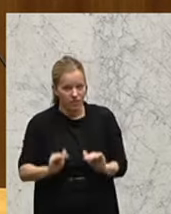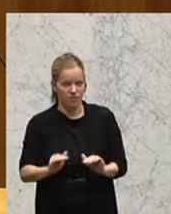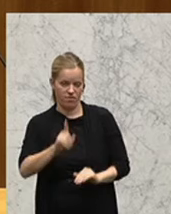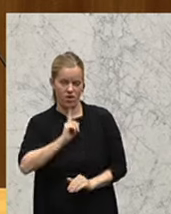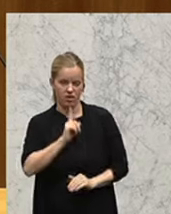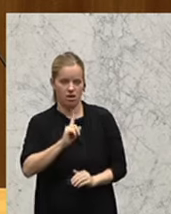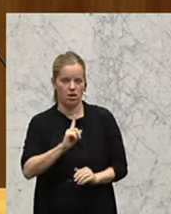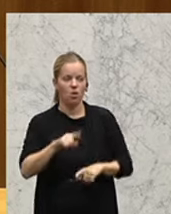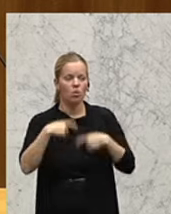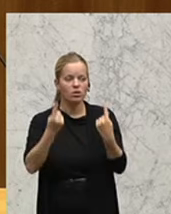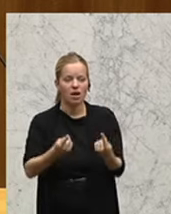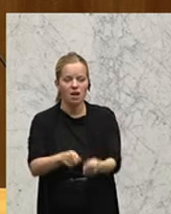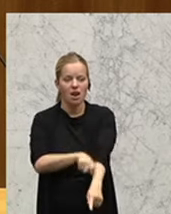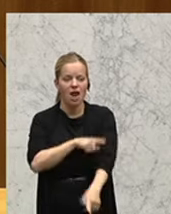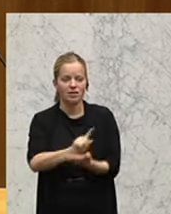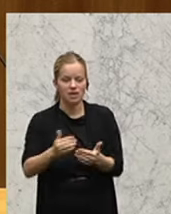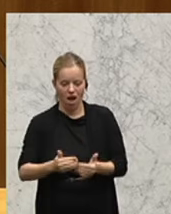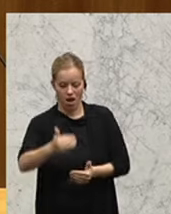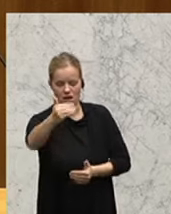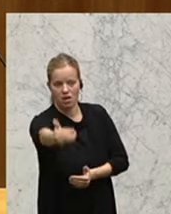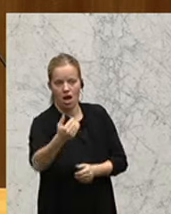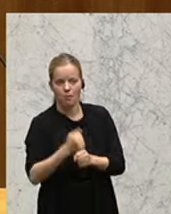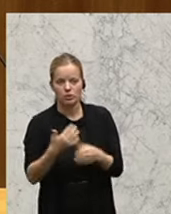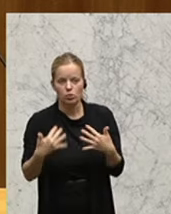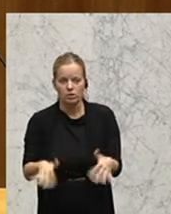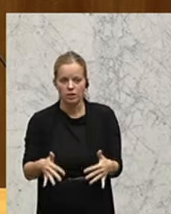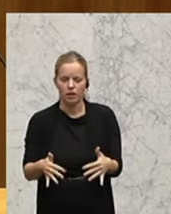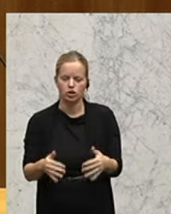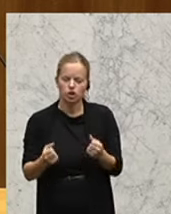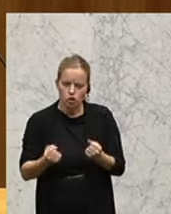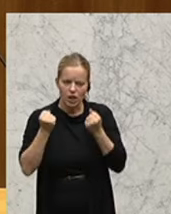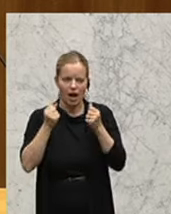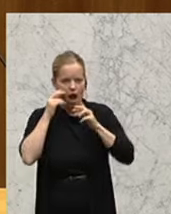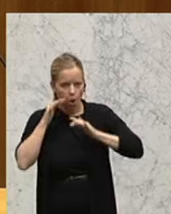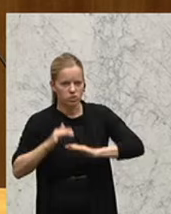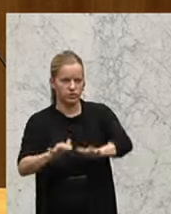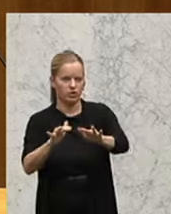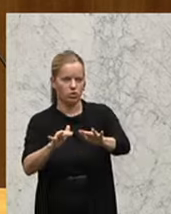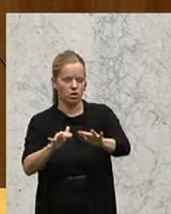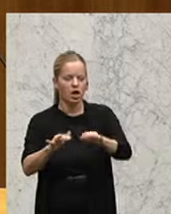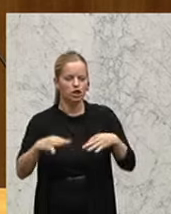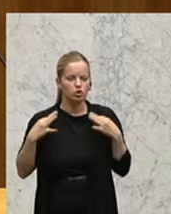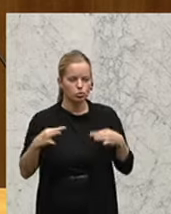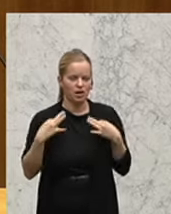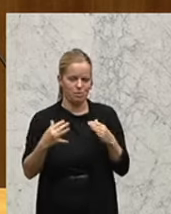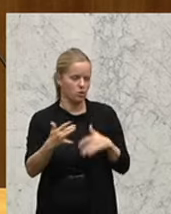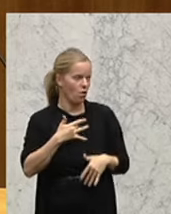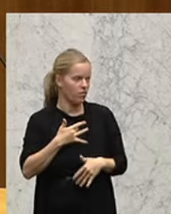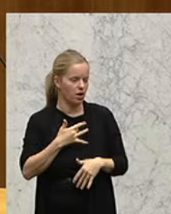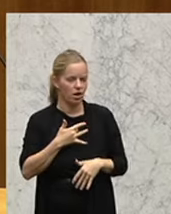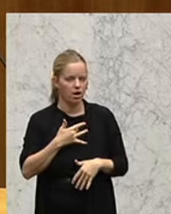dass Langzeitarbeitslosigkeit nachweislich massive Auswirkungen auf die Gesundheit der Betroffenen hat und ich dort wieder